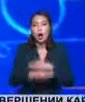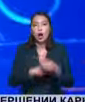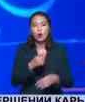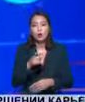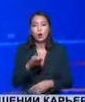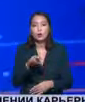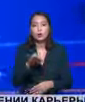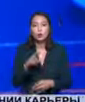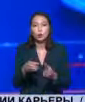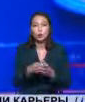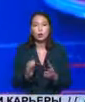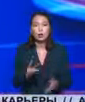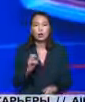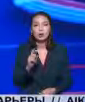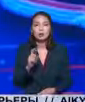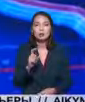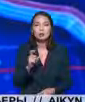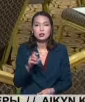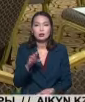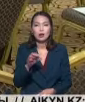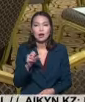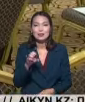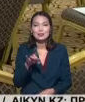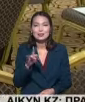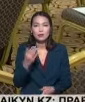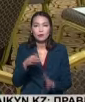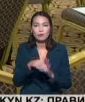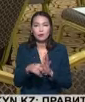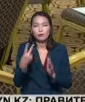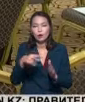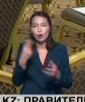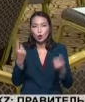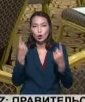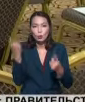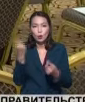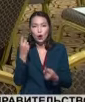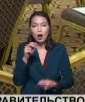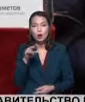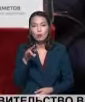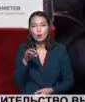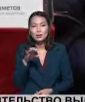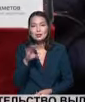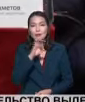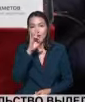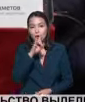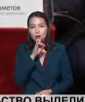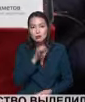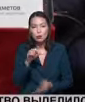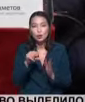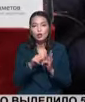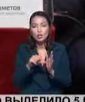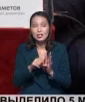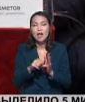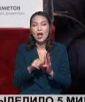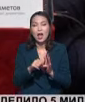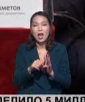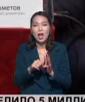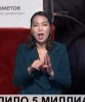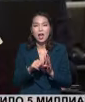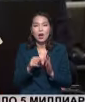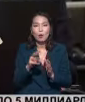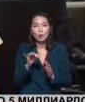компаний «Казэкспорт Астак». В него входят 22 крупных хозяйства в Акмолинской и Северо-Казахстанской областях, 6 элеваторов и около